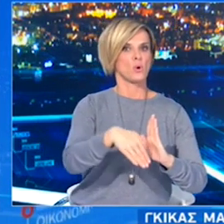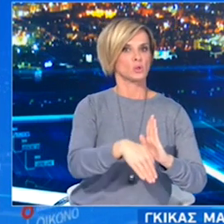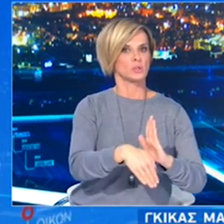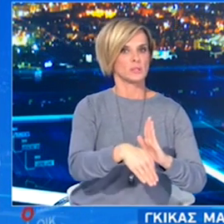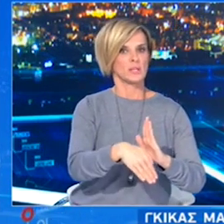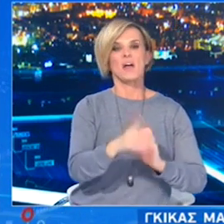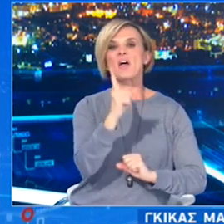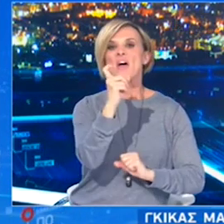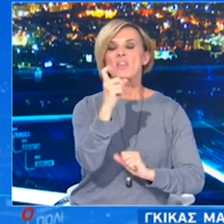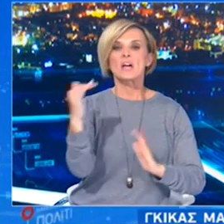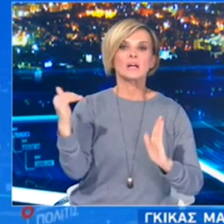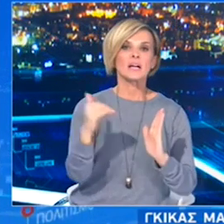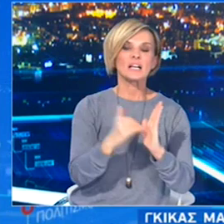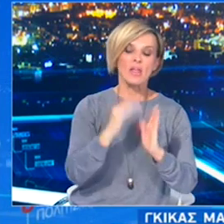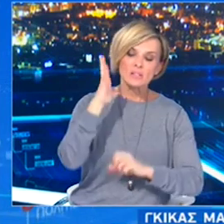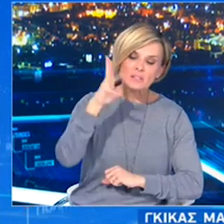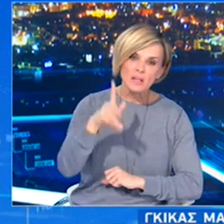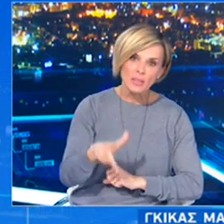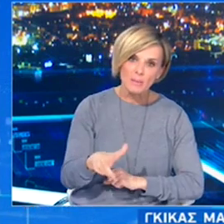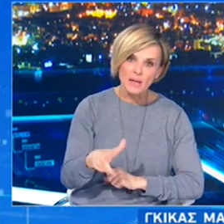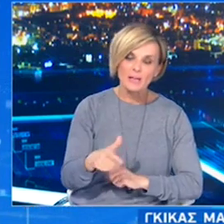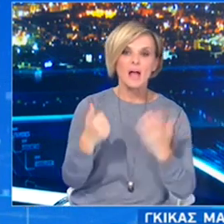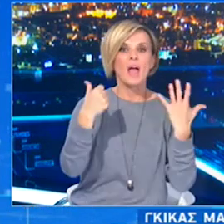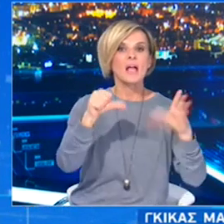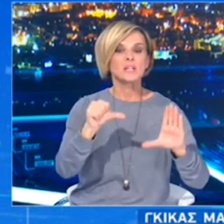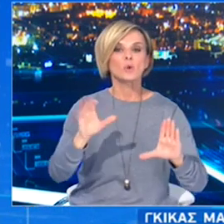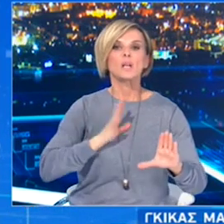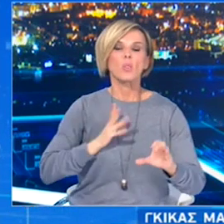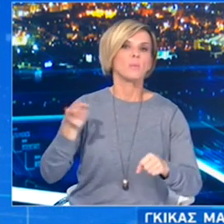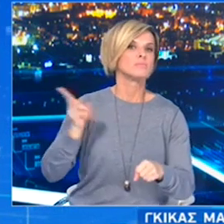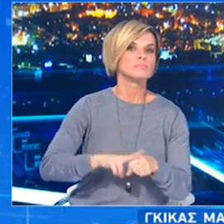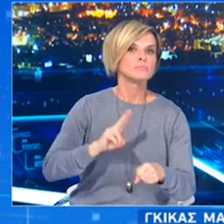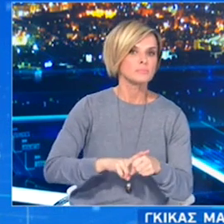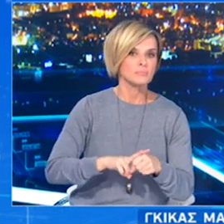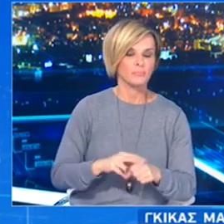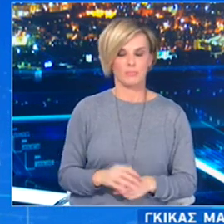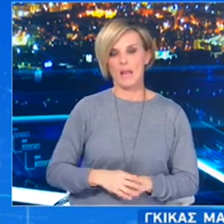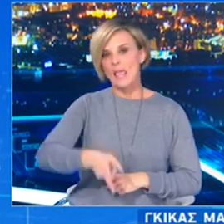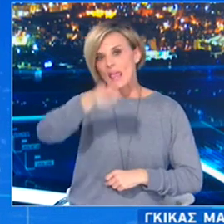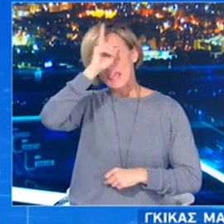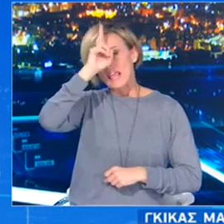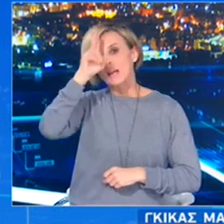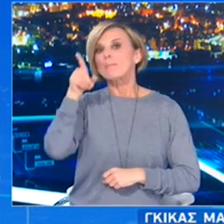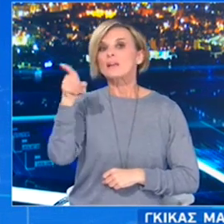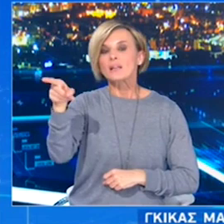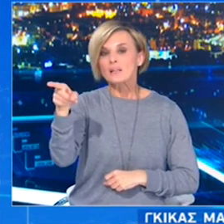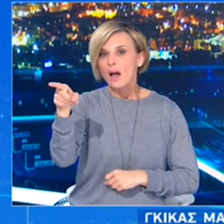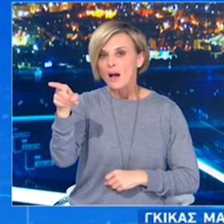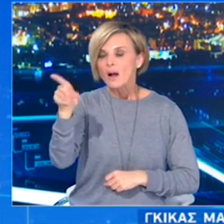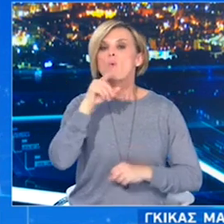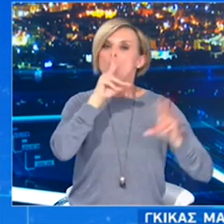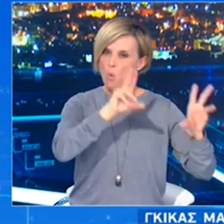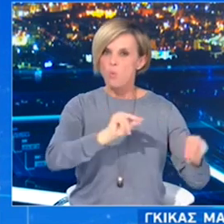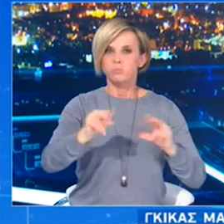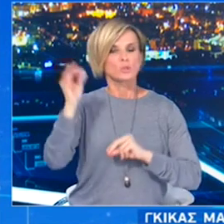λιγότερες από 10.000 διαγνώσεις και περίπου στους 600 θανάτους ανά ημέρα. Η επιδημία στην Γερμανία, με lockdown και αυτή από αρχές